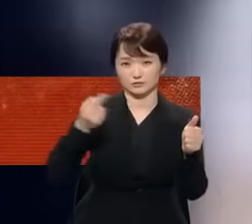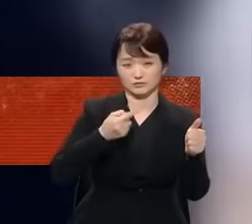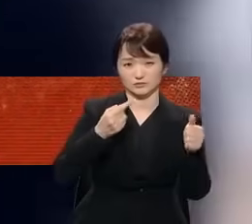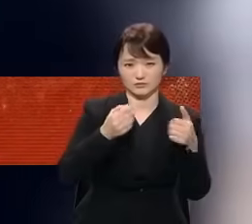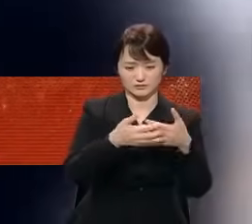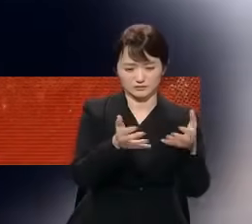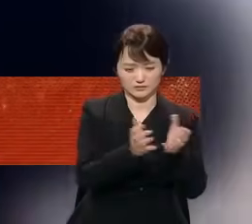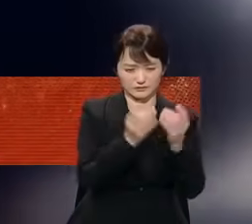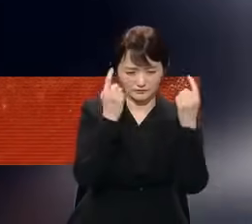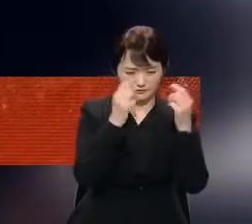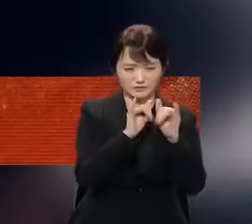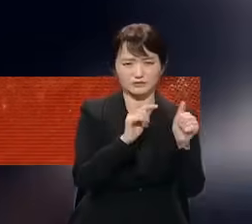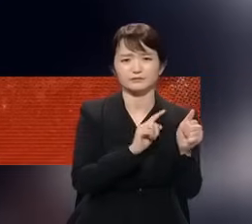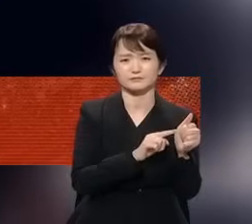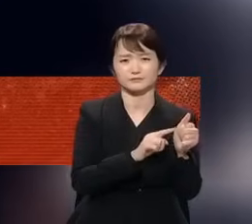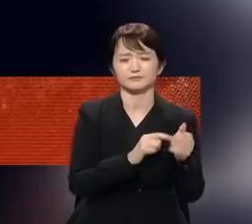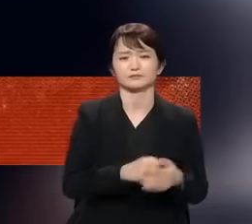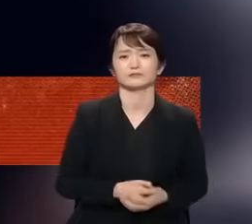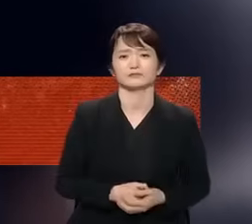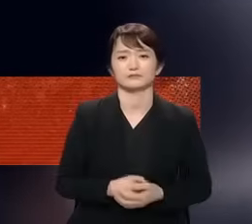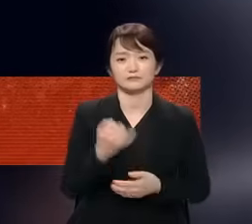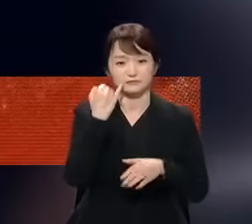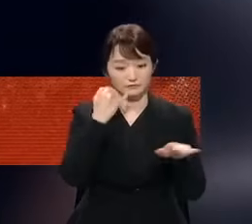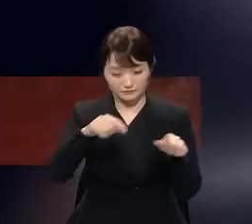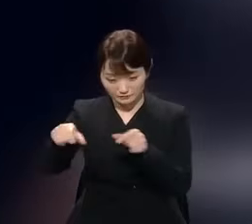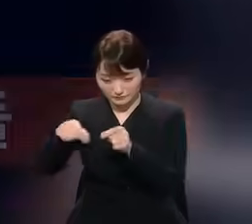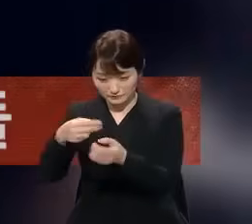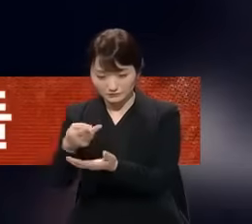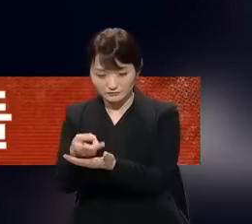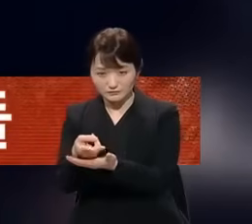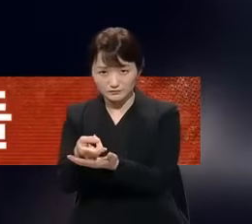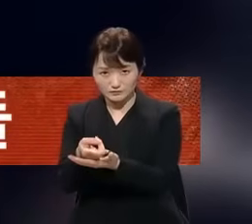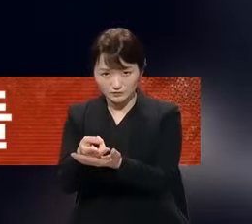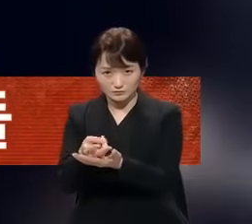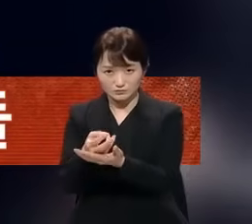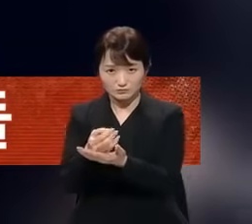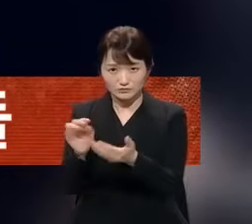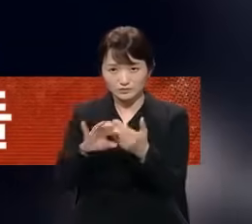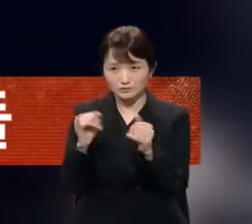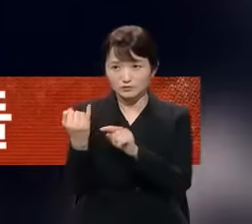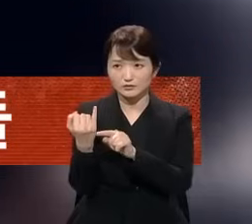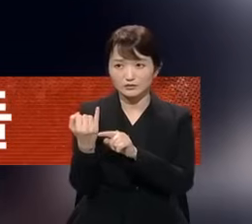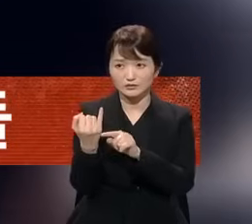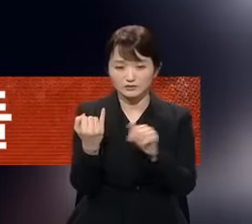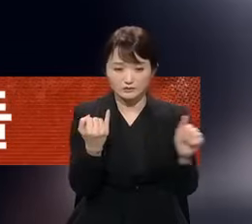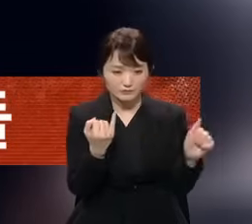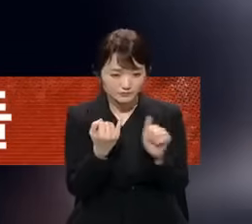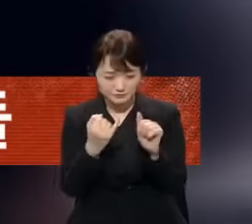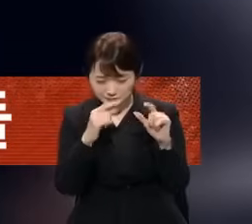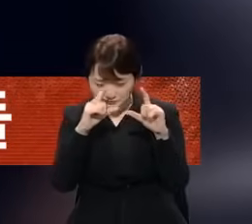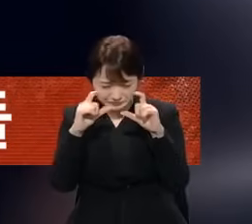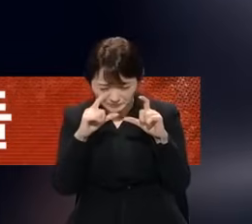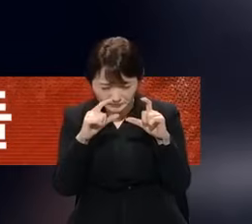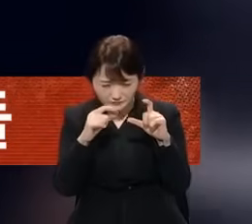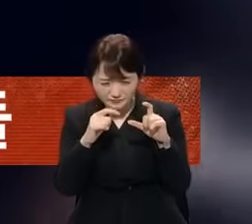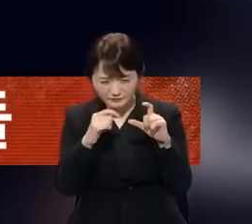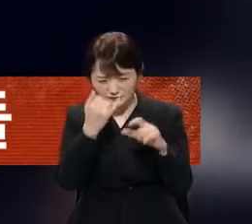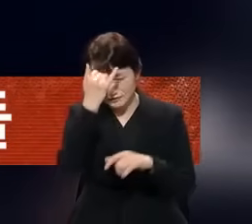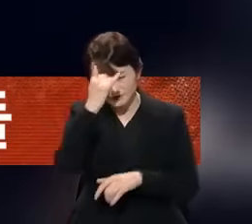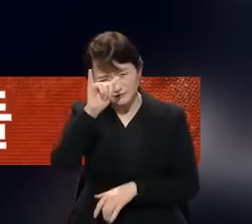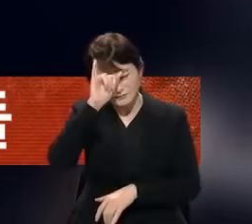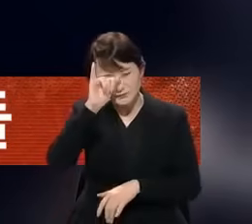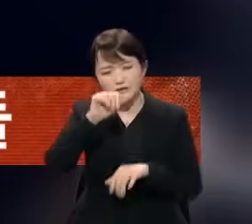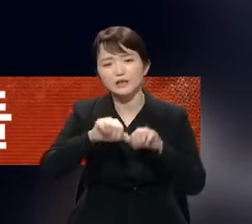단체 관광객이었습니다. 해변에서 일광욕 즐기던 외국인 여성이랑 사진 한번 찍어보겠다고 저런 무례한 짓을 한